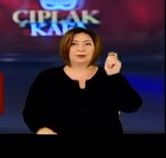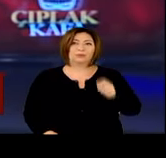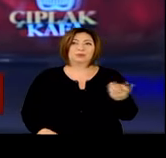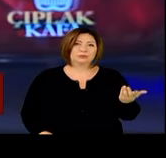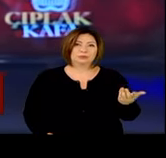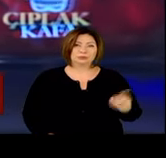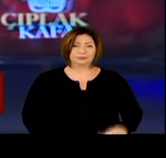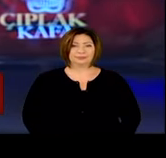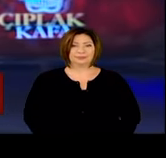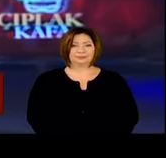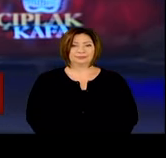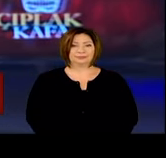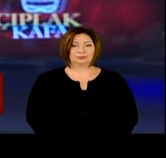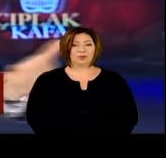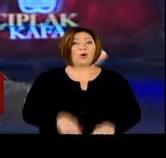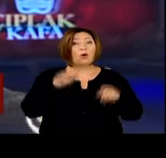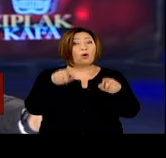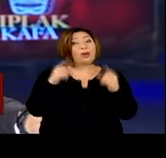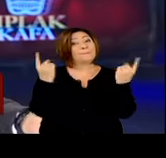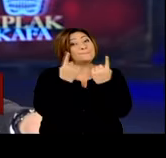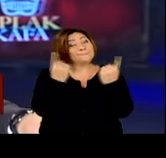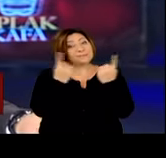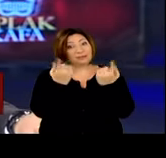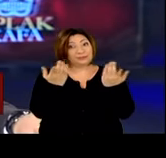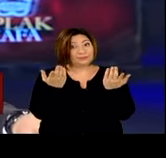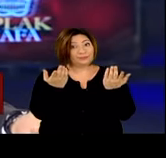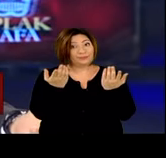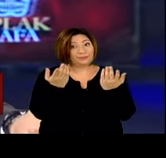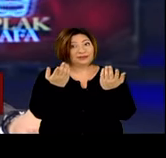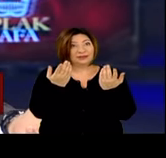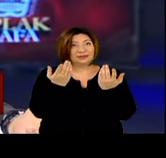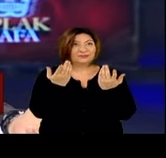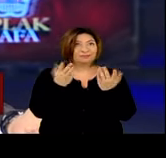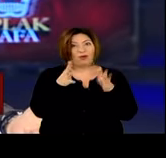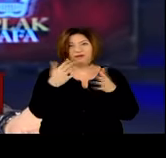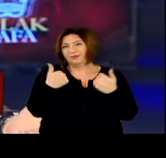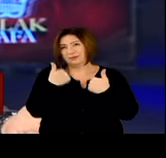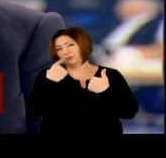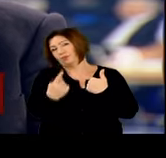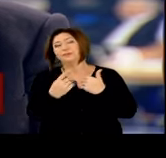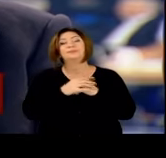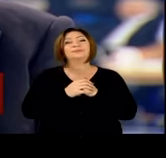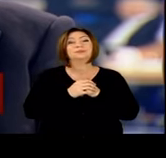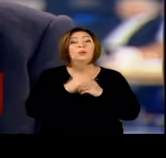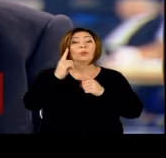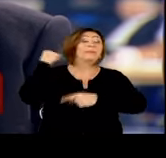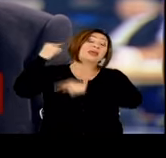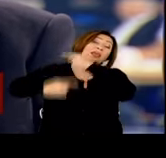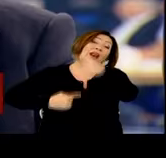ki. Öyle bir, değil mi, şeyimiz var. Ama bu bir gelenek olarak,